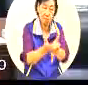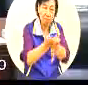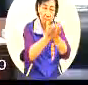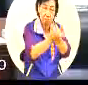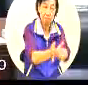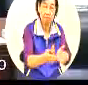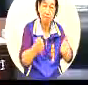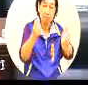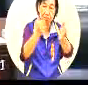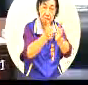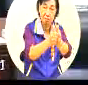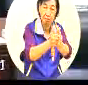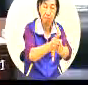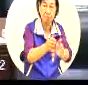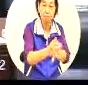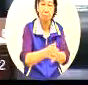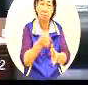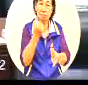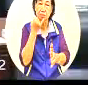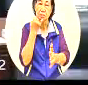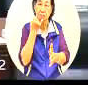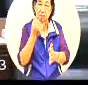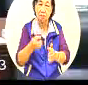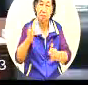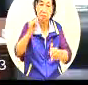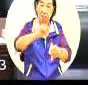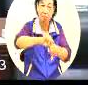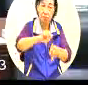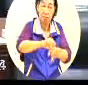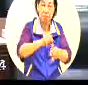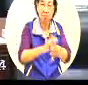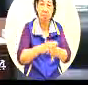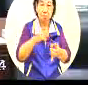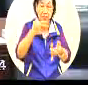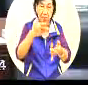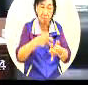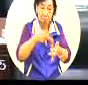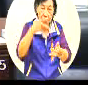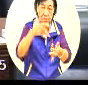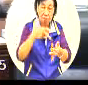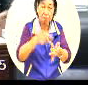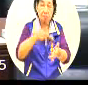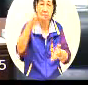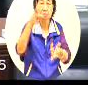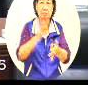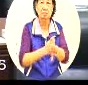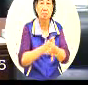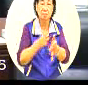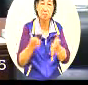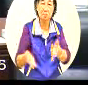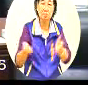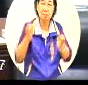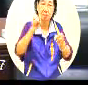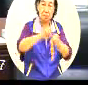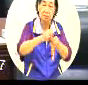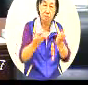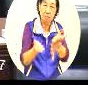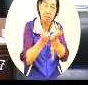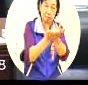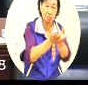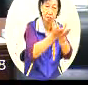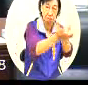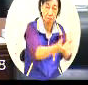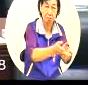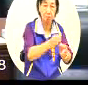可以增加第二条的渡轮航线，或者是说我们在我们的那个周边渡轮站是可以增加它的腹地